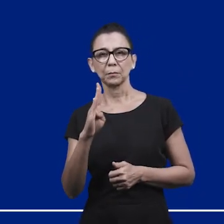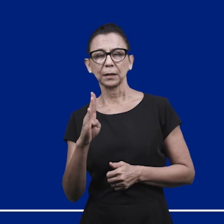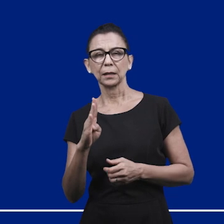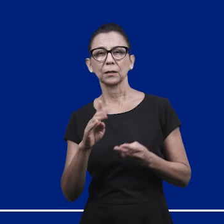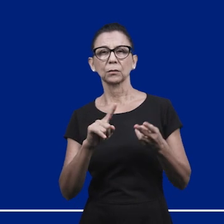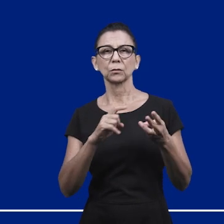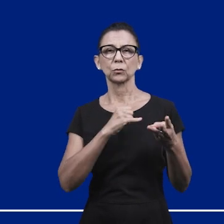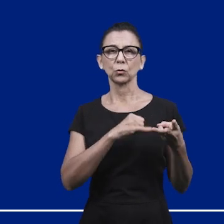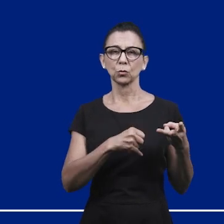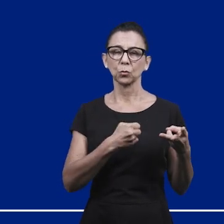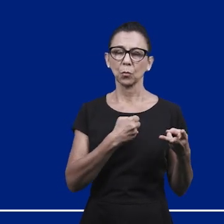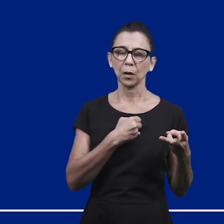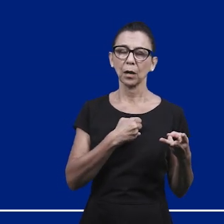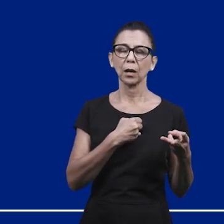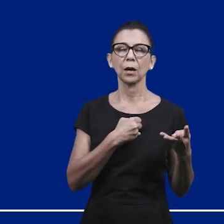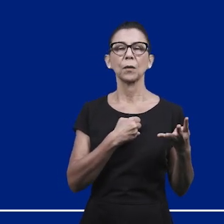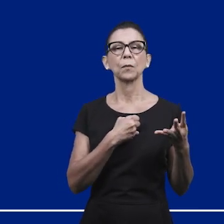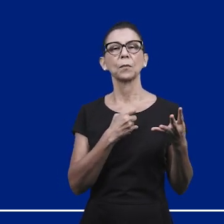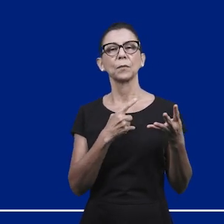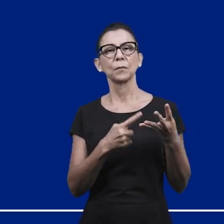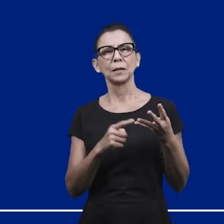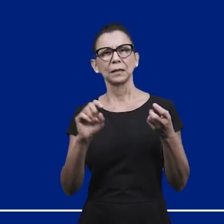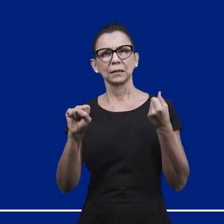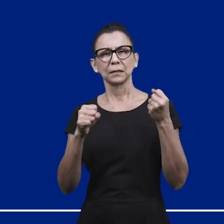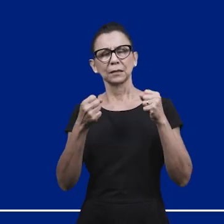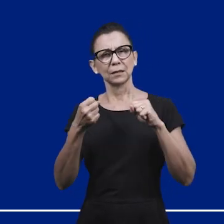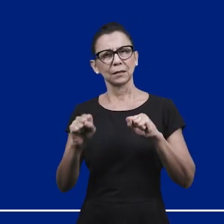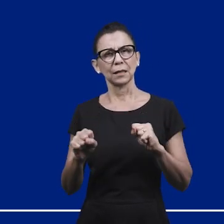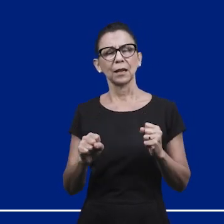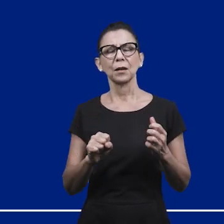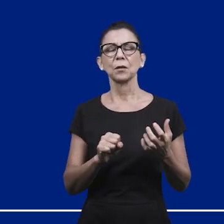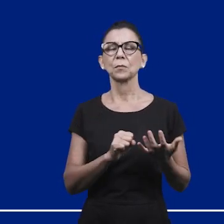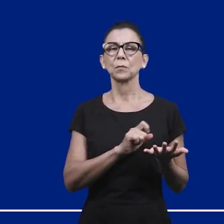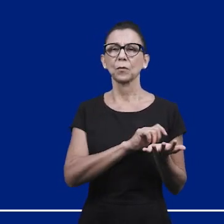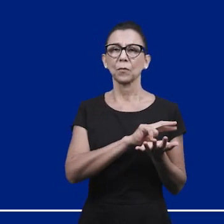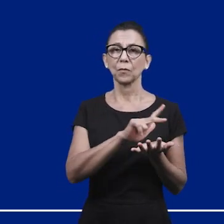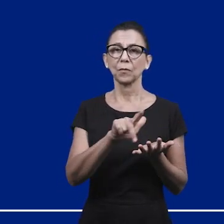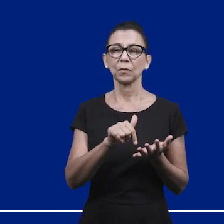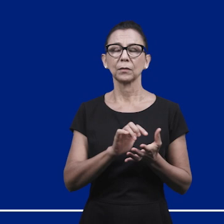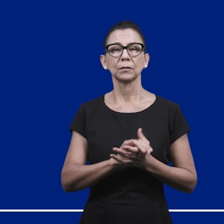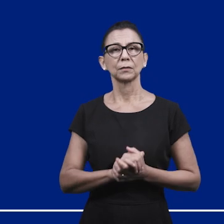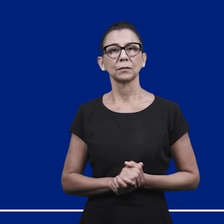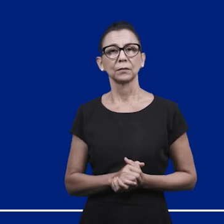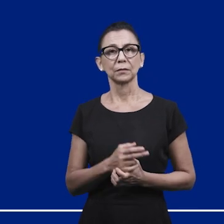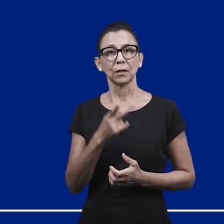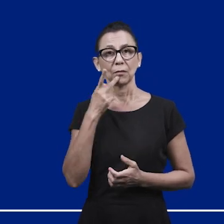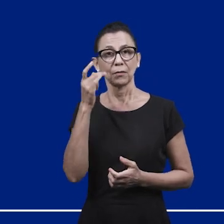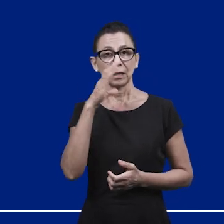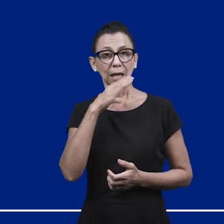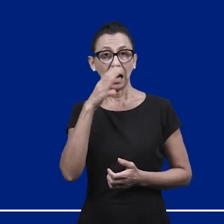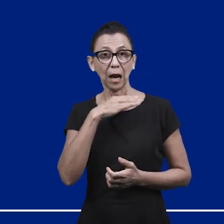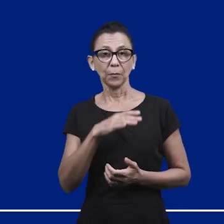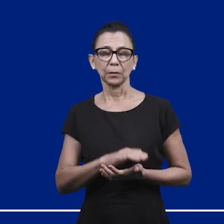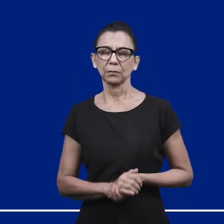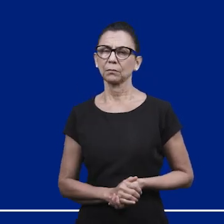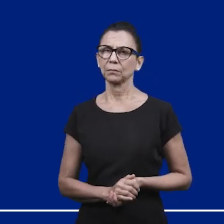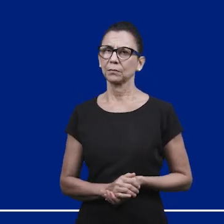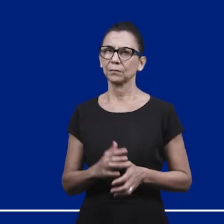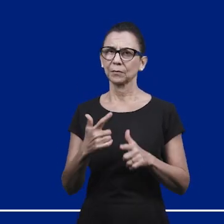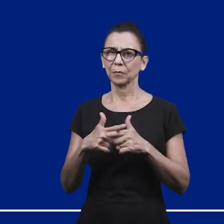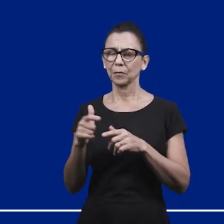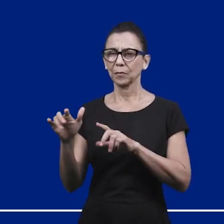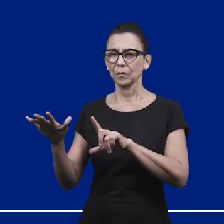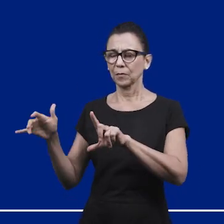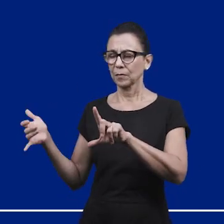6, verset 63, Psaume 119, 11. C'était rapide, pas de problème. Pointez